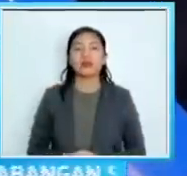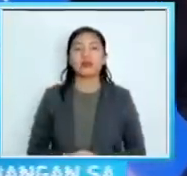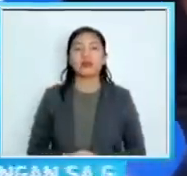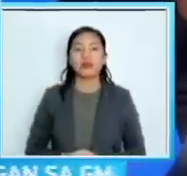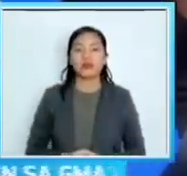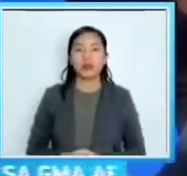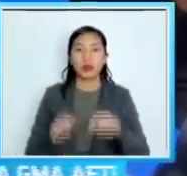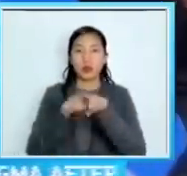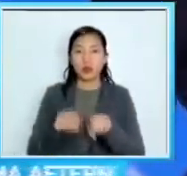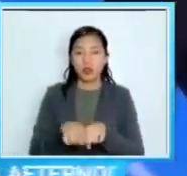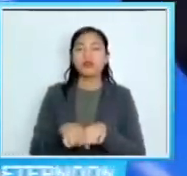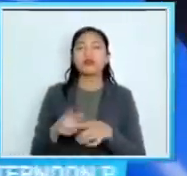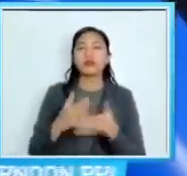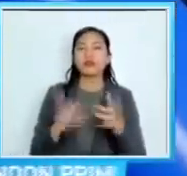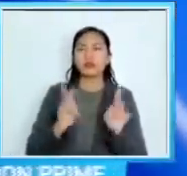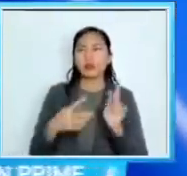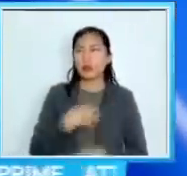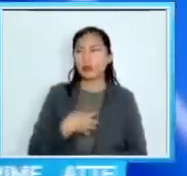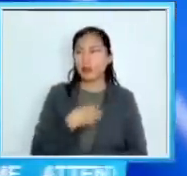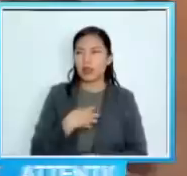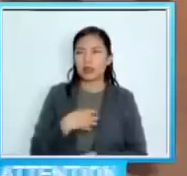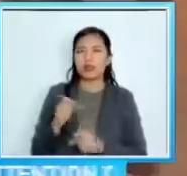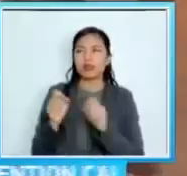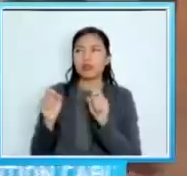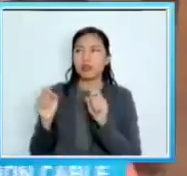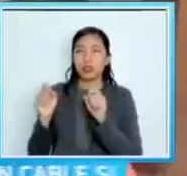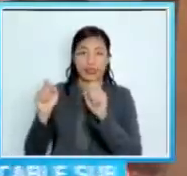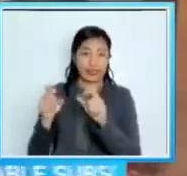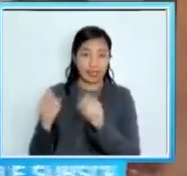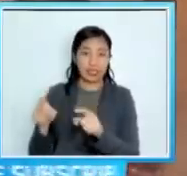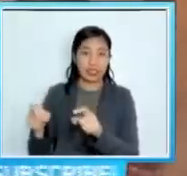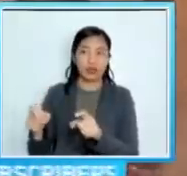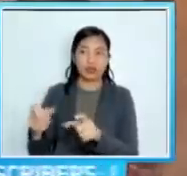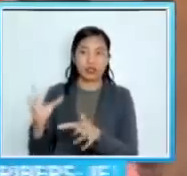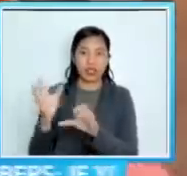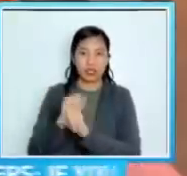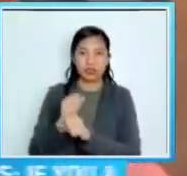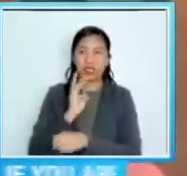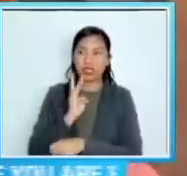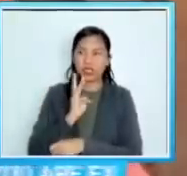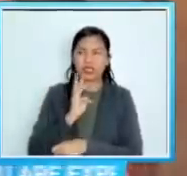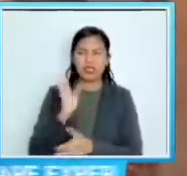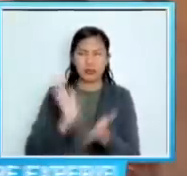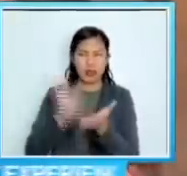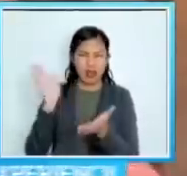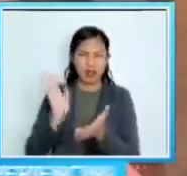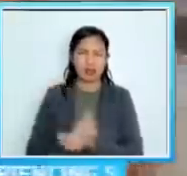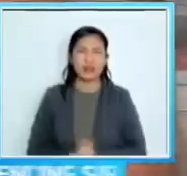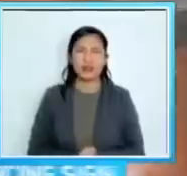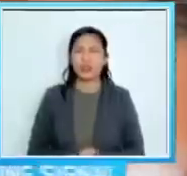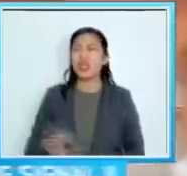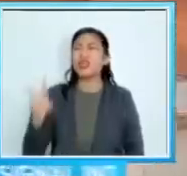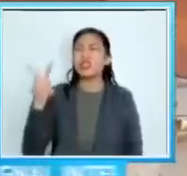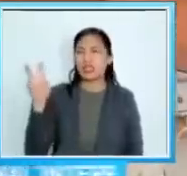refilling station, malaki rin daw ang isinipa ng presyo. Grab na lang kami ng opportunity na 200 pesos per